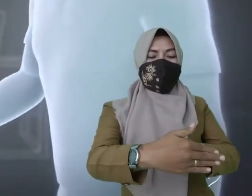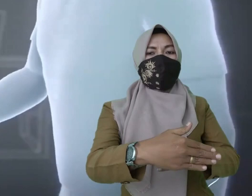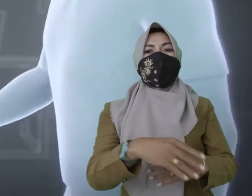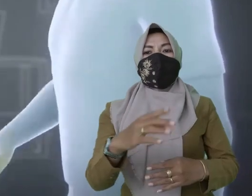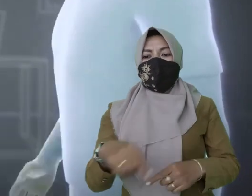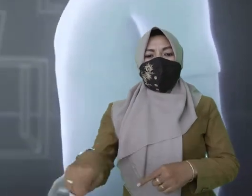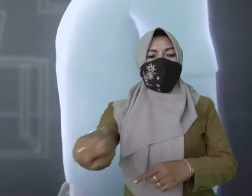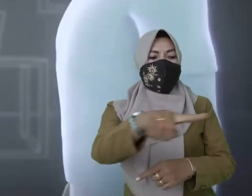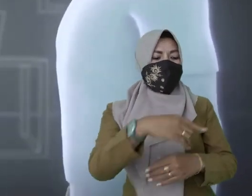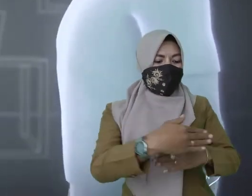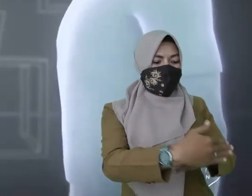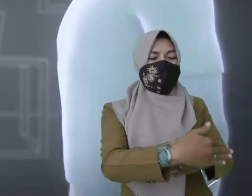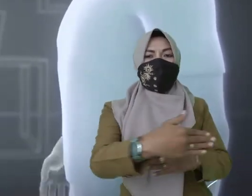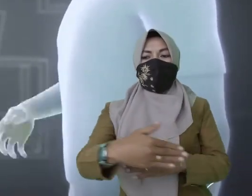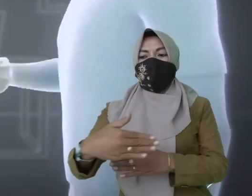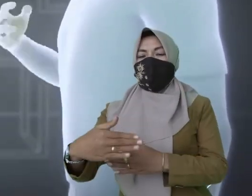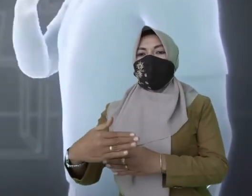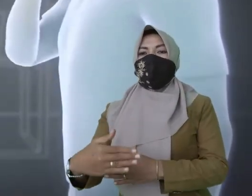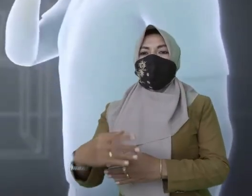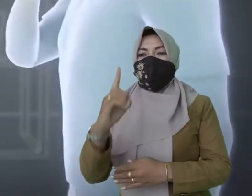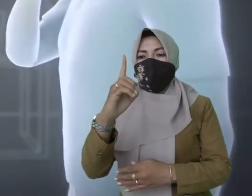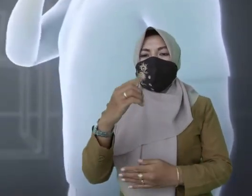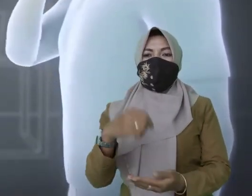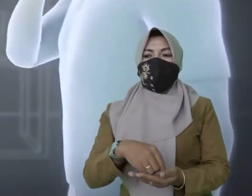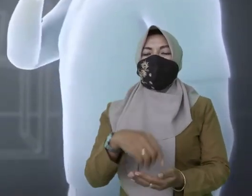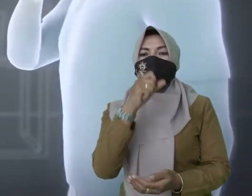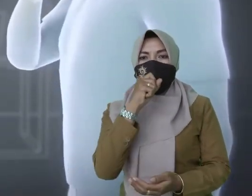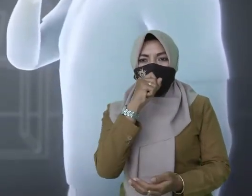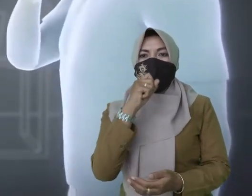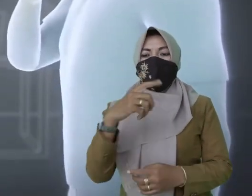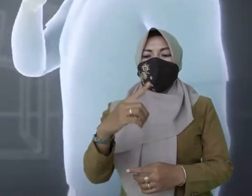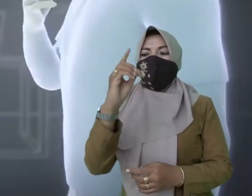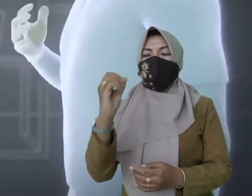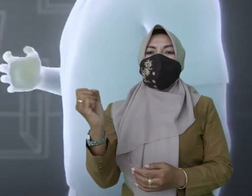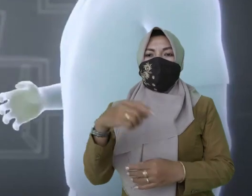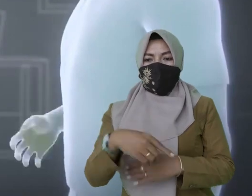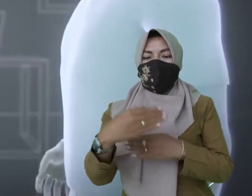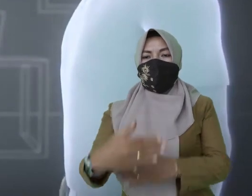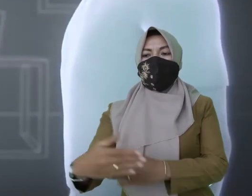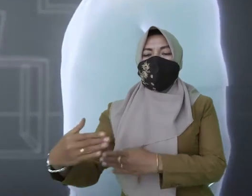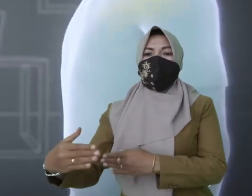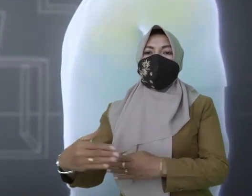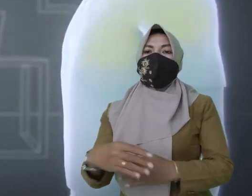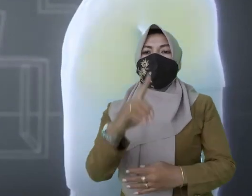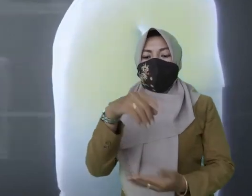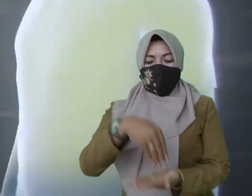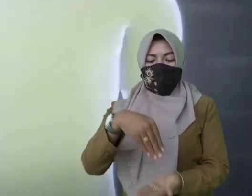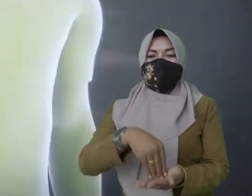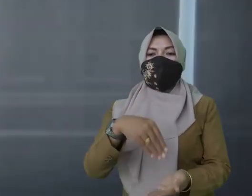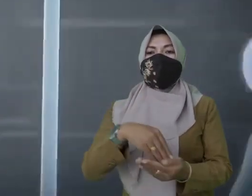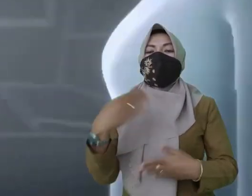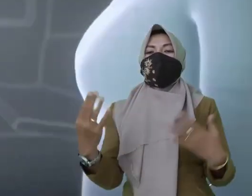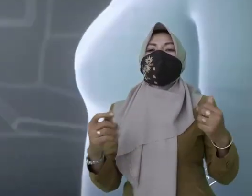terbangnya 1 meter. Jadi kalau ada orang di sekitar kita 1 meter, kena dia. Jadi satu orang menyemprot batuk 10 orang, 100,